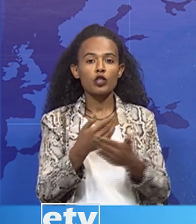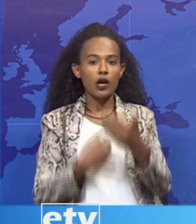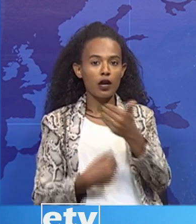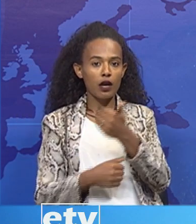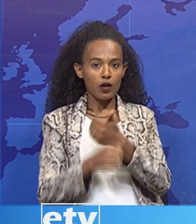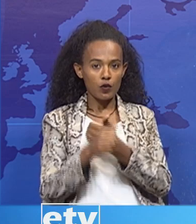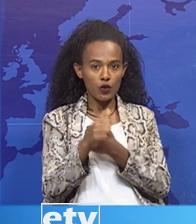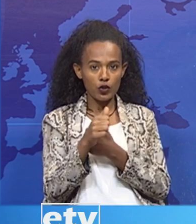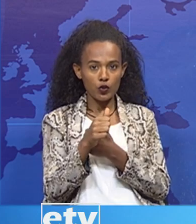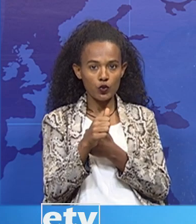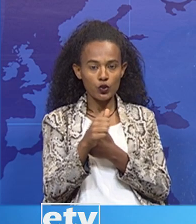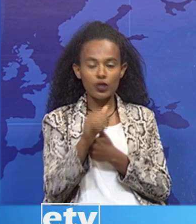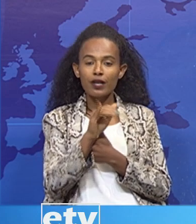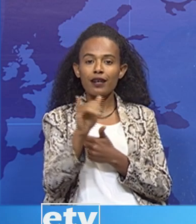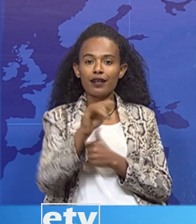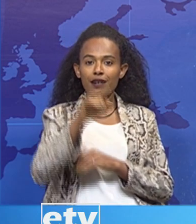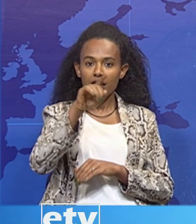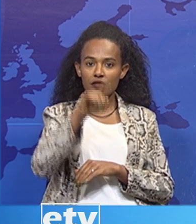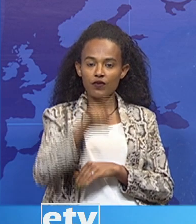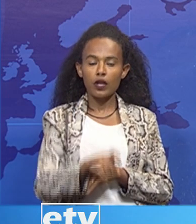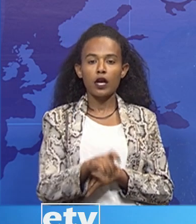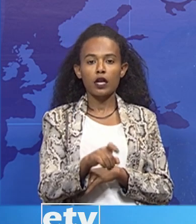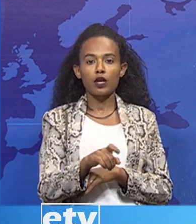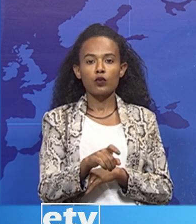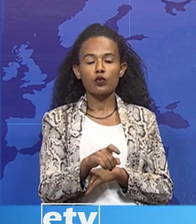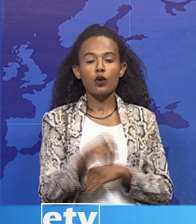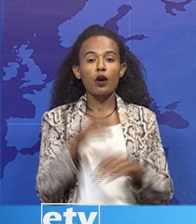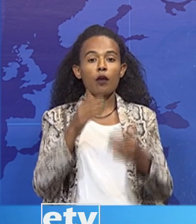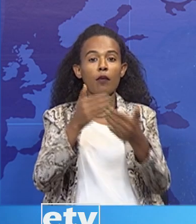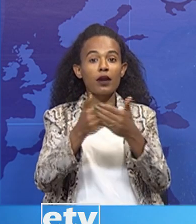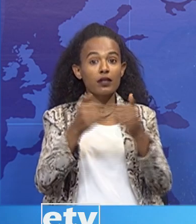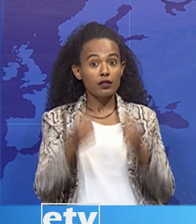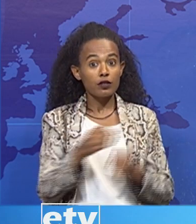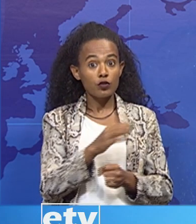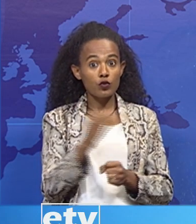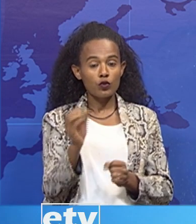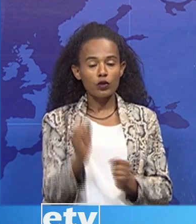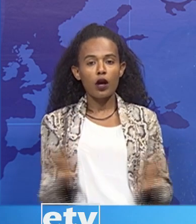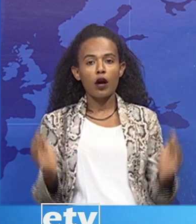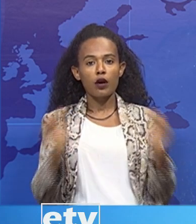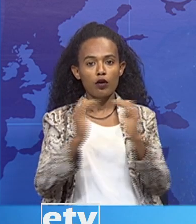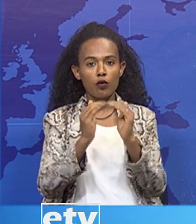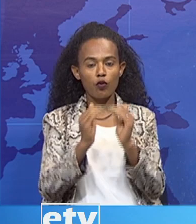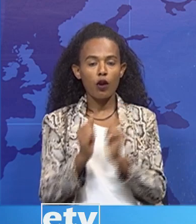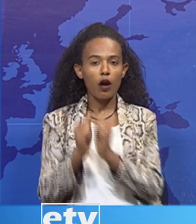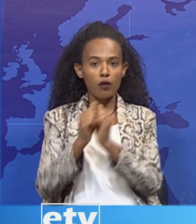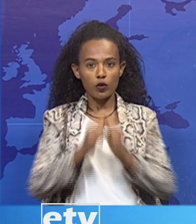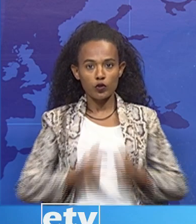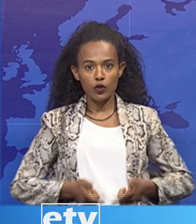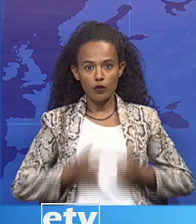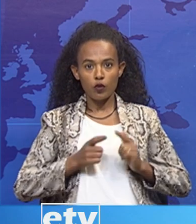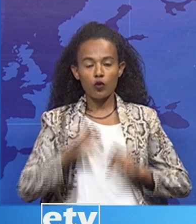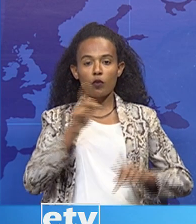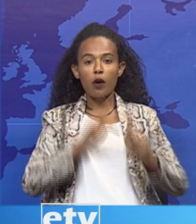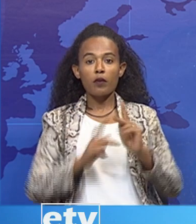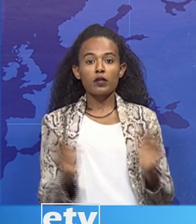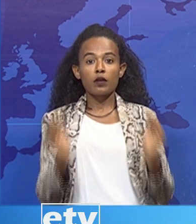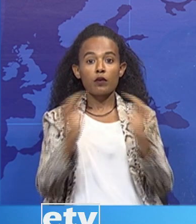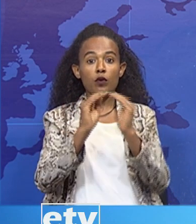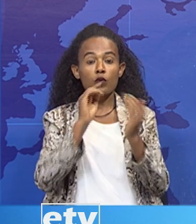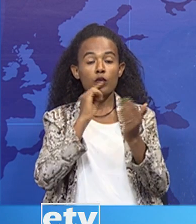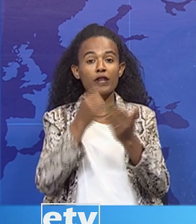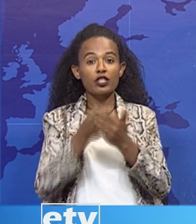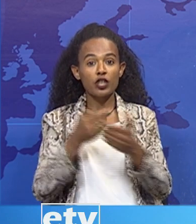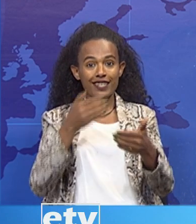ጉዳተኞች እንዳስፈላጊነቱ ማድረስ እንዲችሉና እኩል አብራዋቸው ከሚኖረው ማህበረሰብ እኩል መረጃ